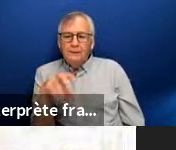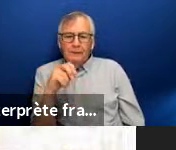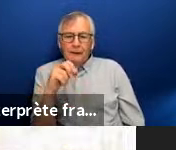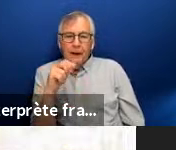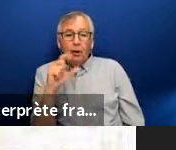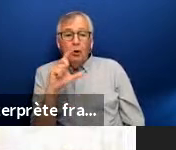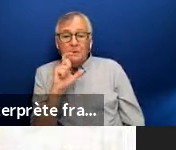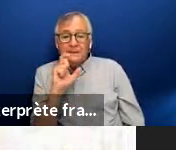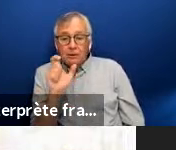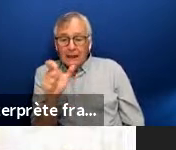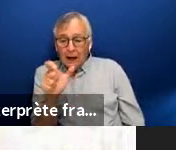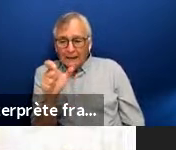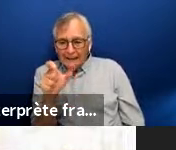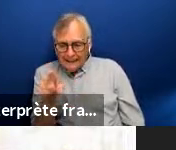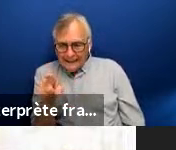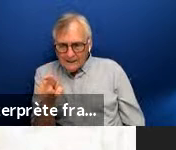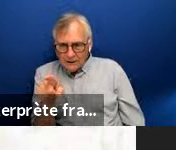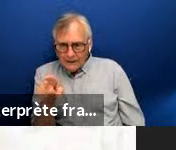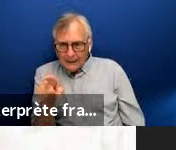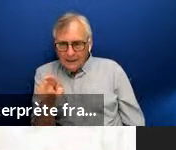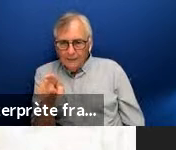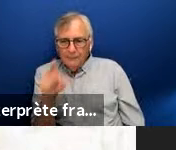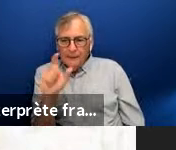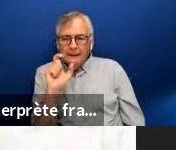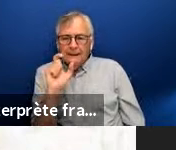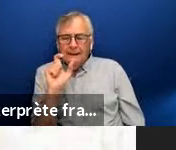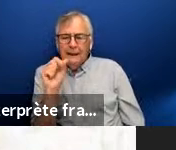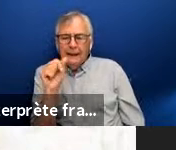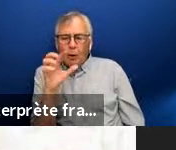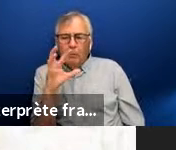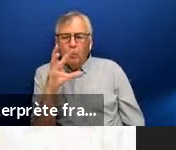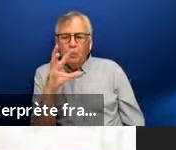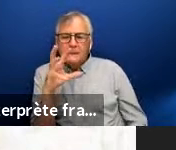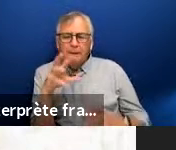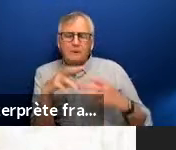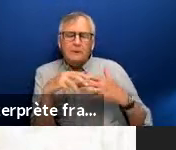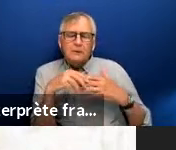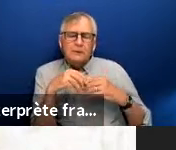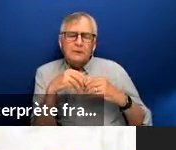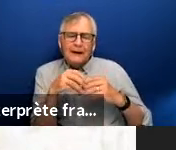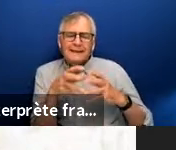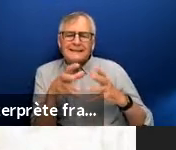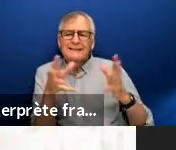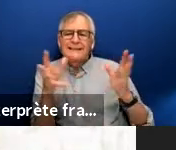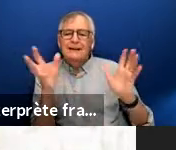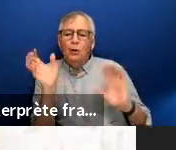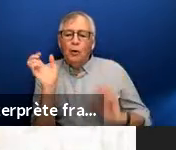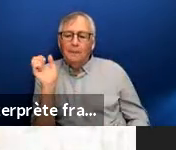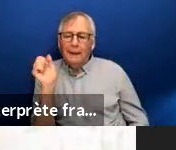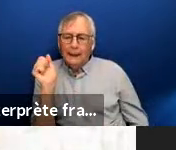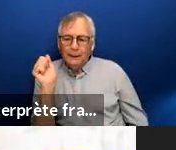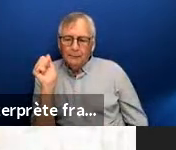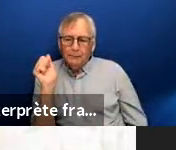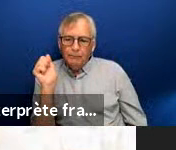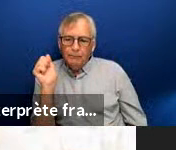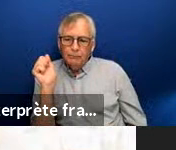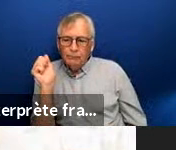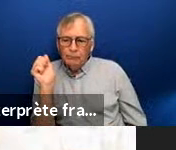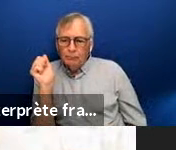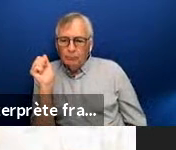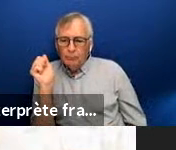qui il y a aussi une langue internationale qui est composée par différents signes européens.